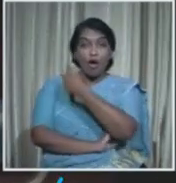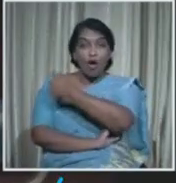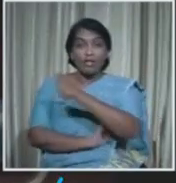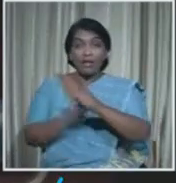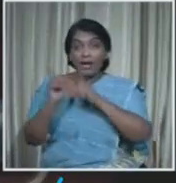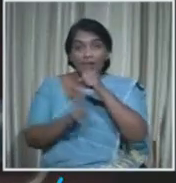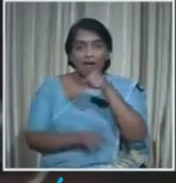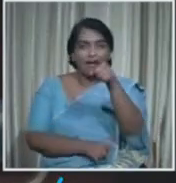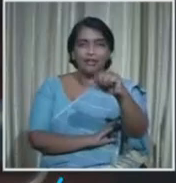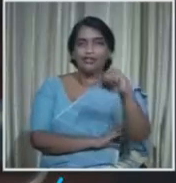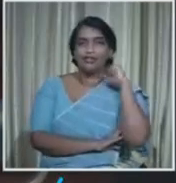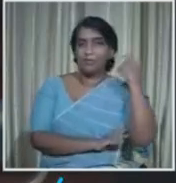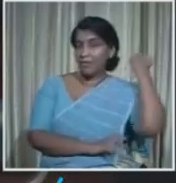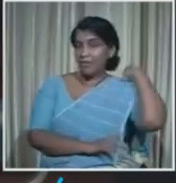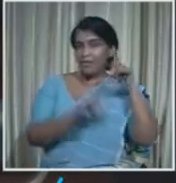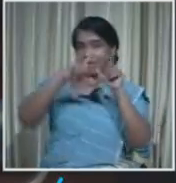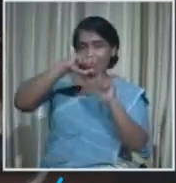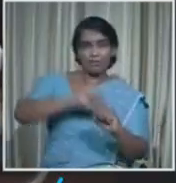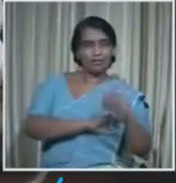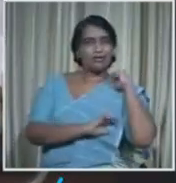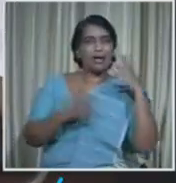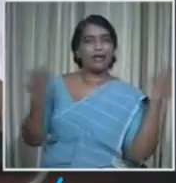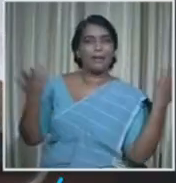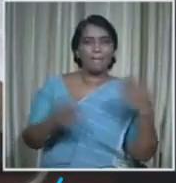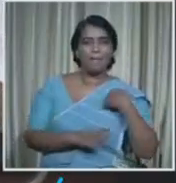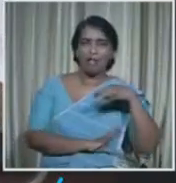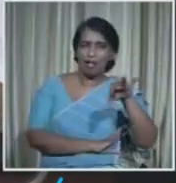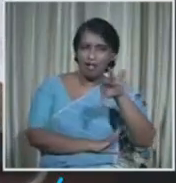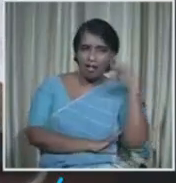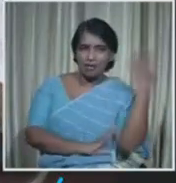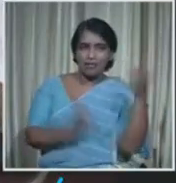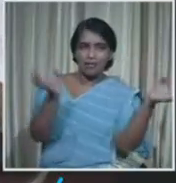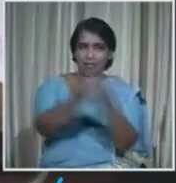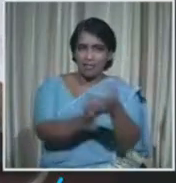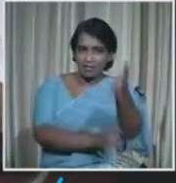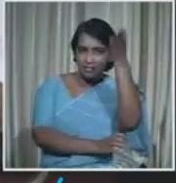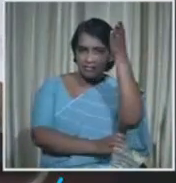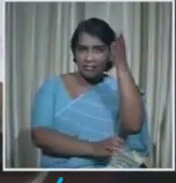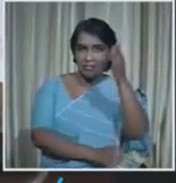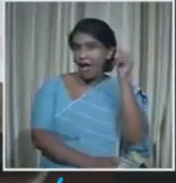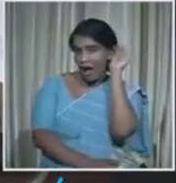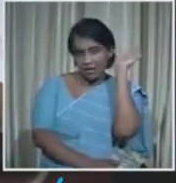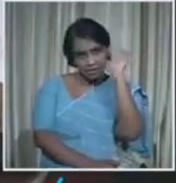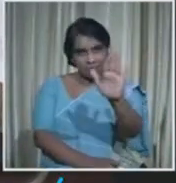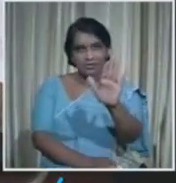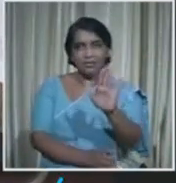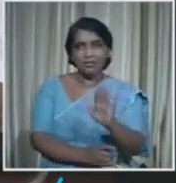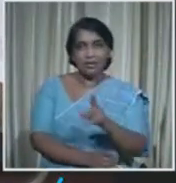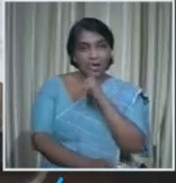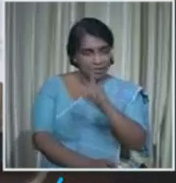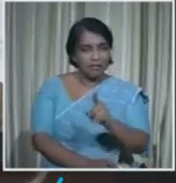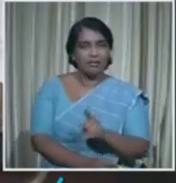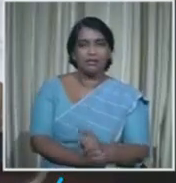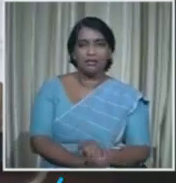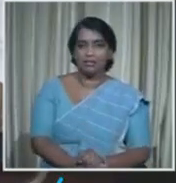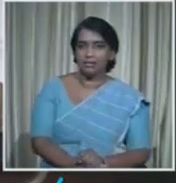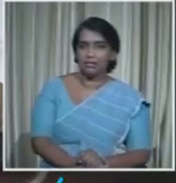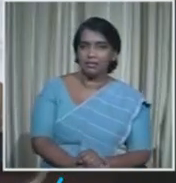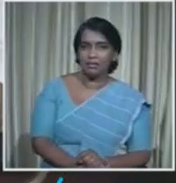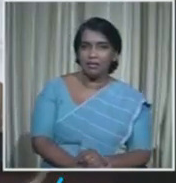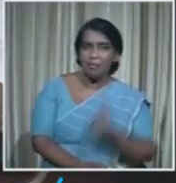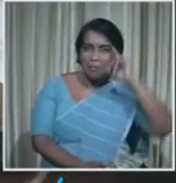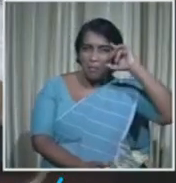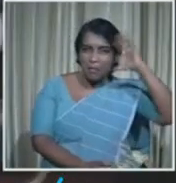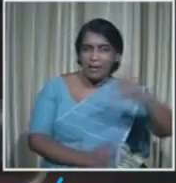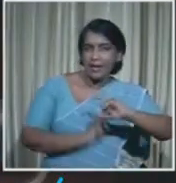කරන්න කශේරුකාවකුත් නැ බොණ්ඩ පණ නැති කණ්ඩායම අහගෙන ඉන්නවා කියන දේ මෝඩයෝ වගේ